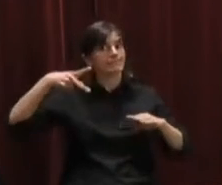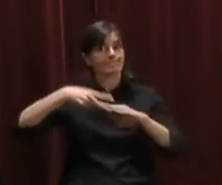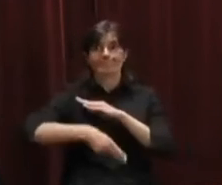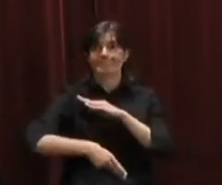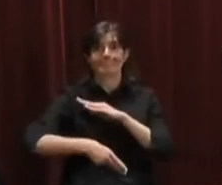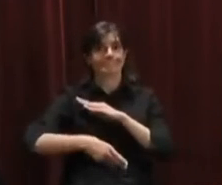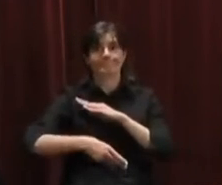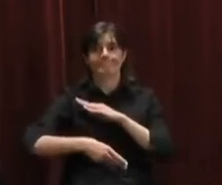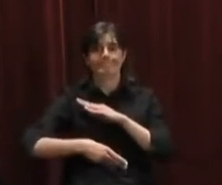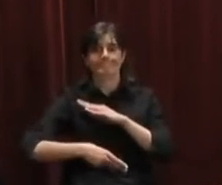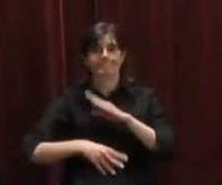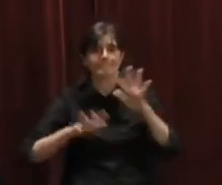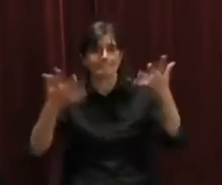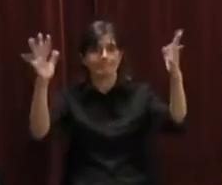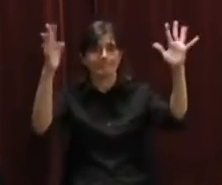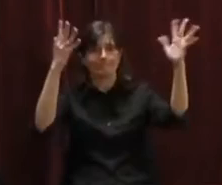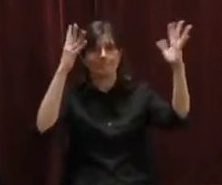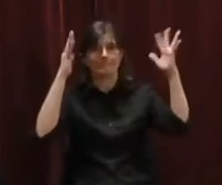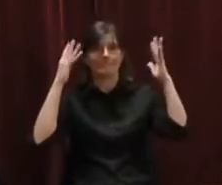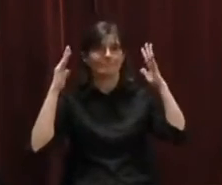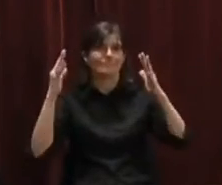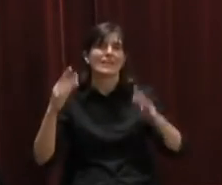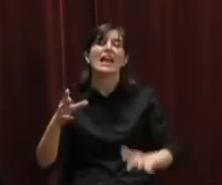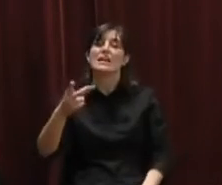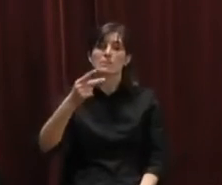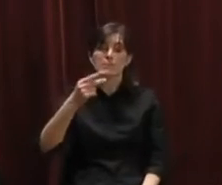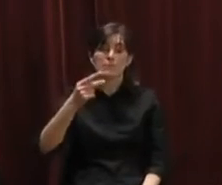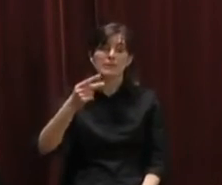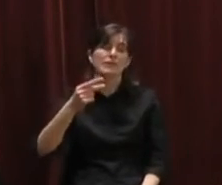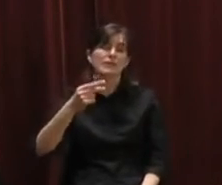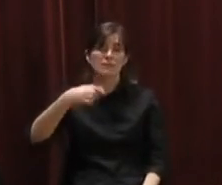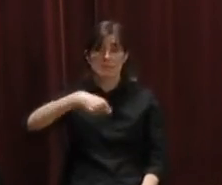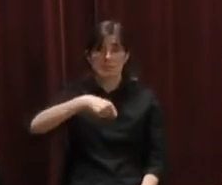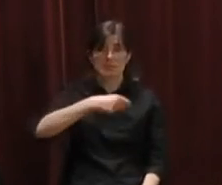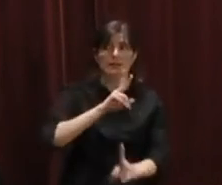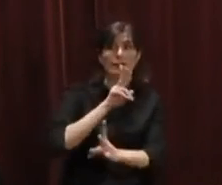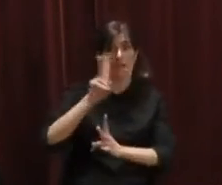Gràcies, senyora Saura. Senyora vicepresidenta, té vostè la paraula.